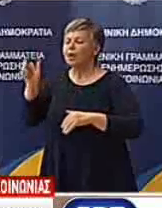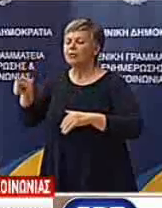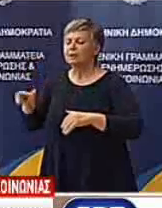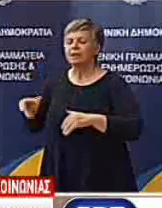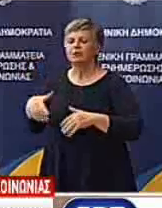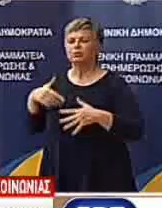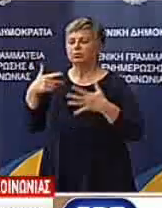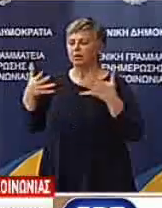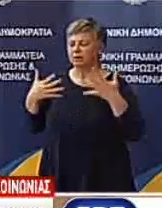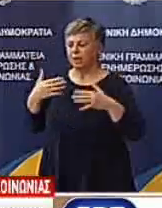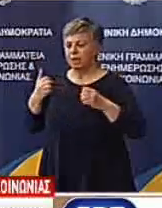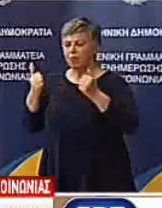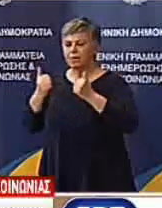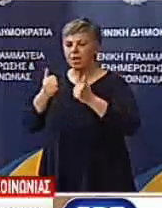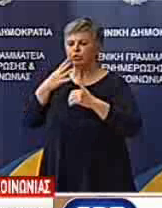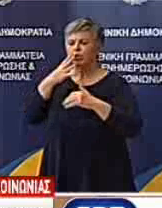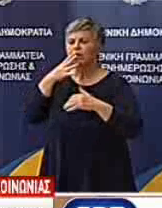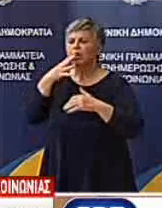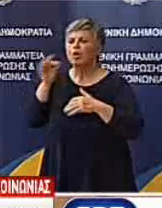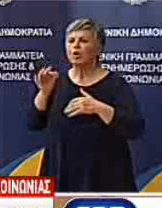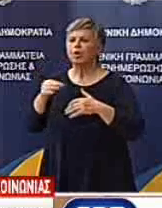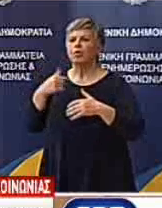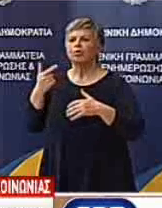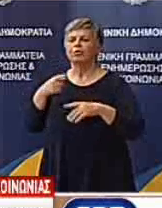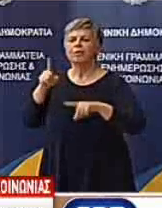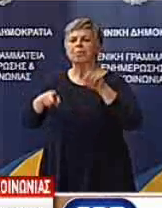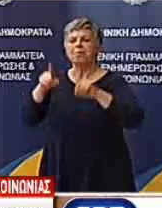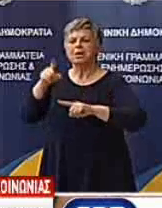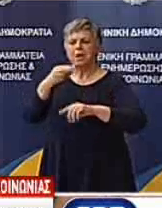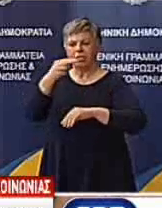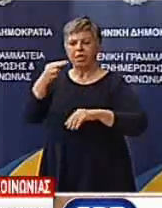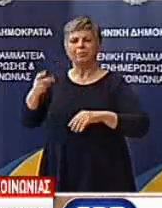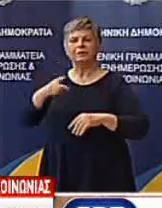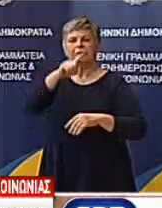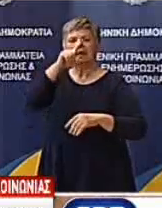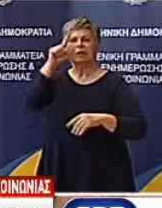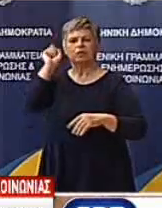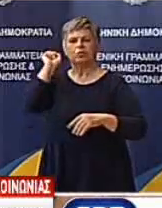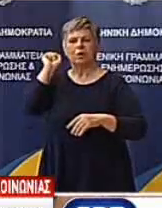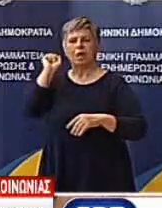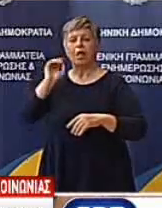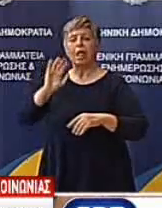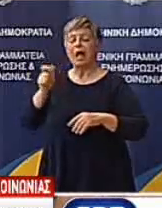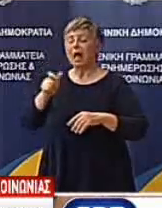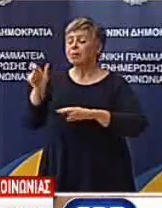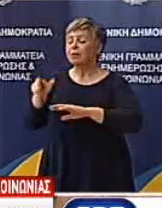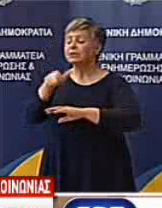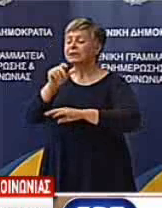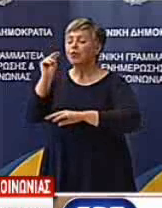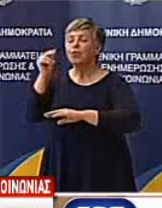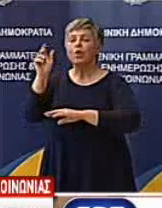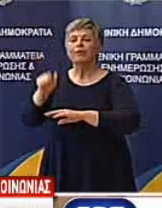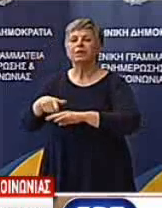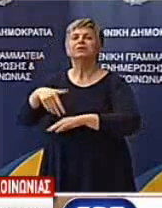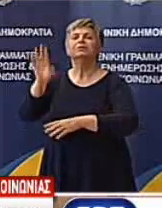τις κοινωνικές τάξεις να καταψηφίσουν το σχεδιασμό σας. Ήθελα λοιπόν να ρωτήσω εάν και με αφορμή κάποιες συναντήσεις που έχει σήμερα ο κύριος Τσίπρας,